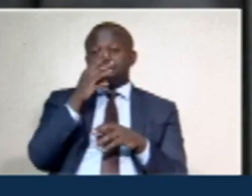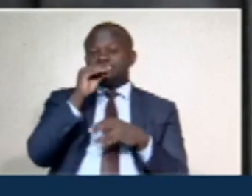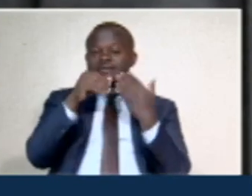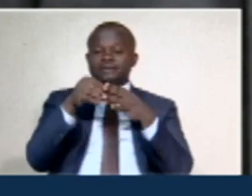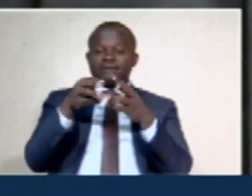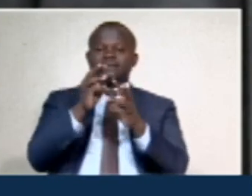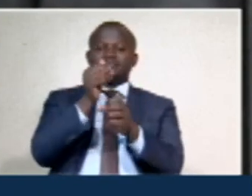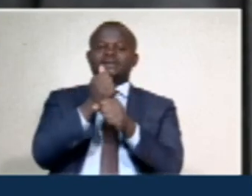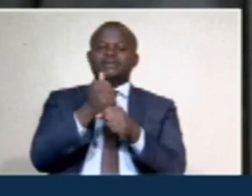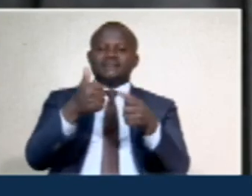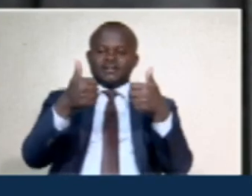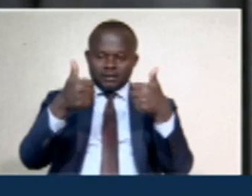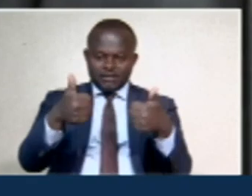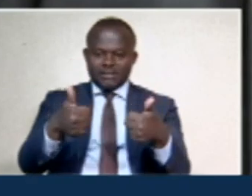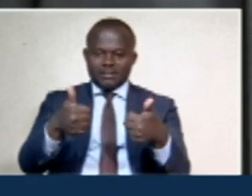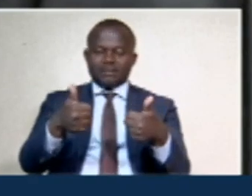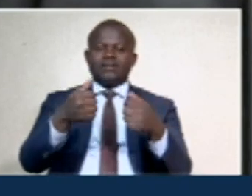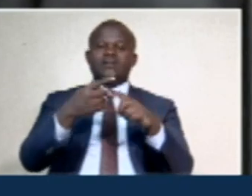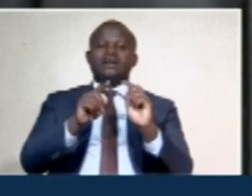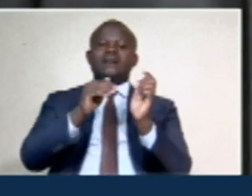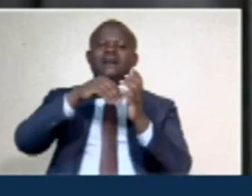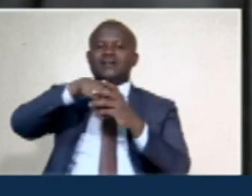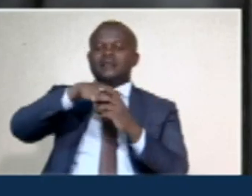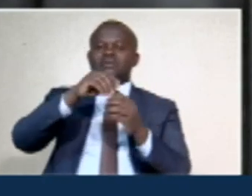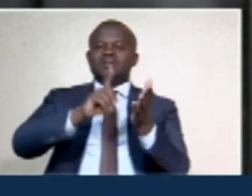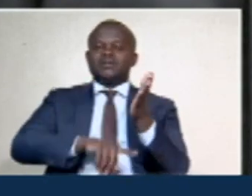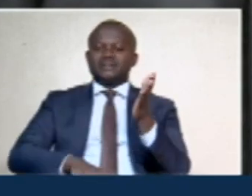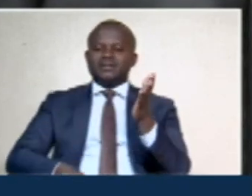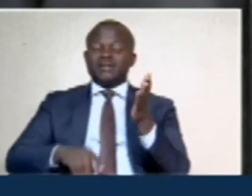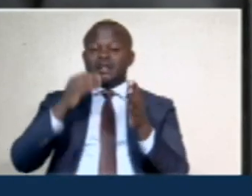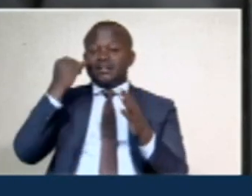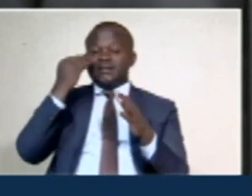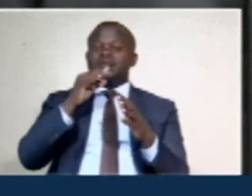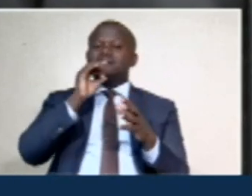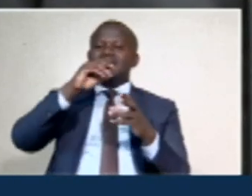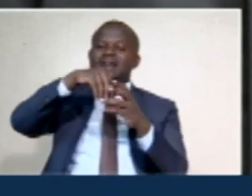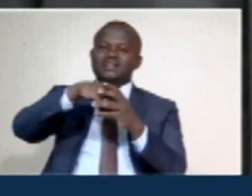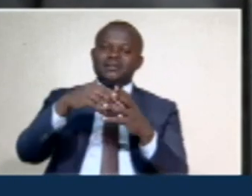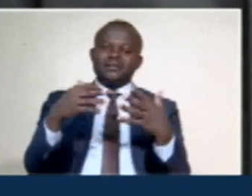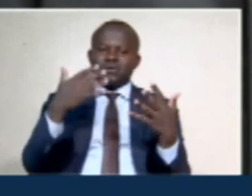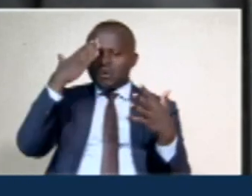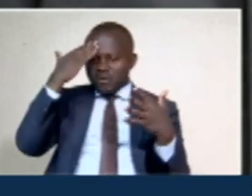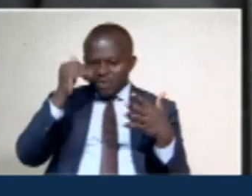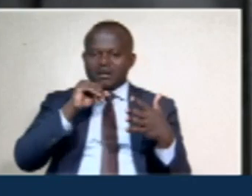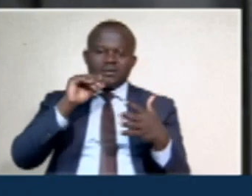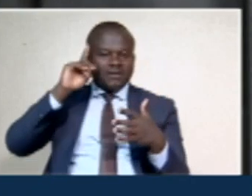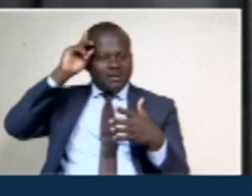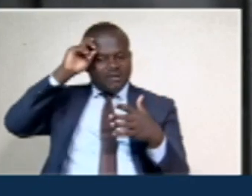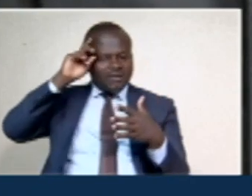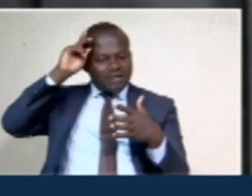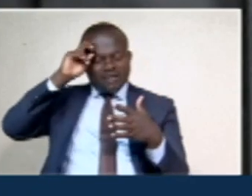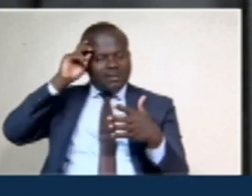uburyo byakorwa neza, ariko harimo iki? Niba nta kirimo, kuki hatatekerezwa